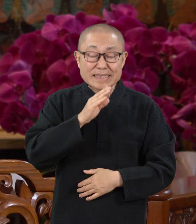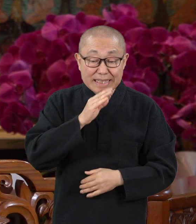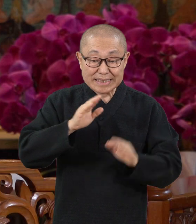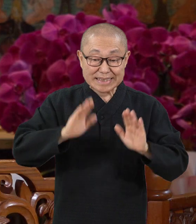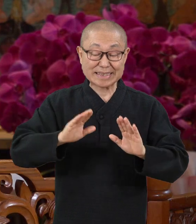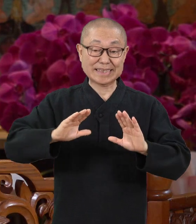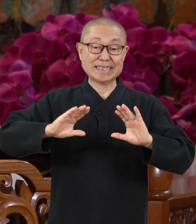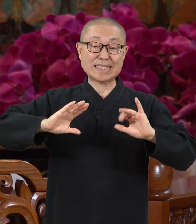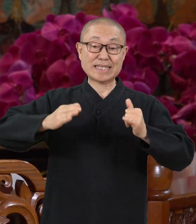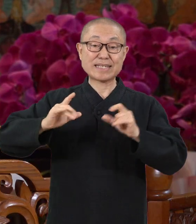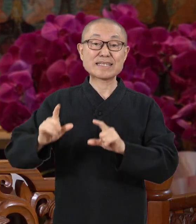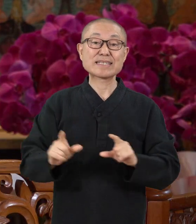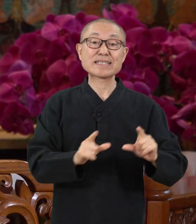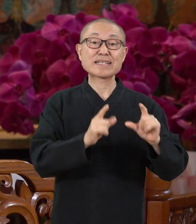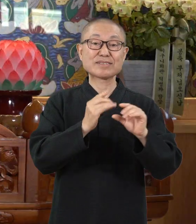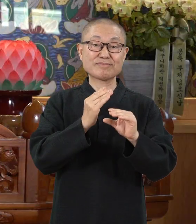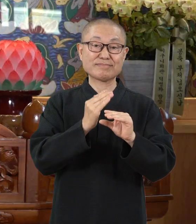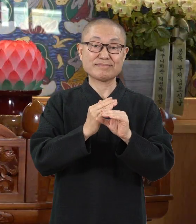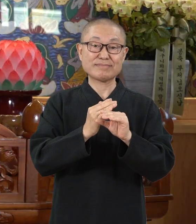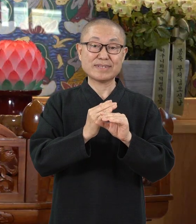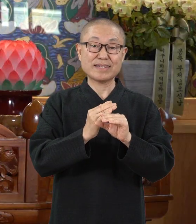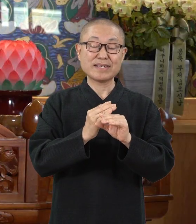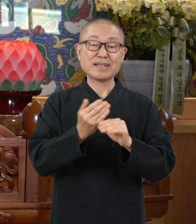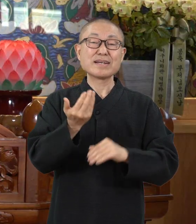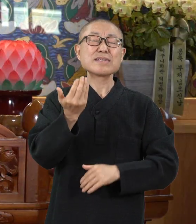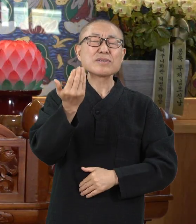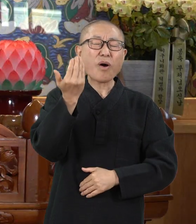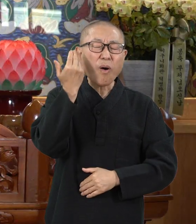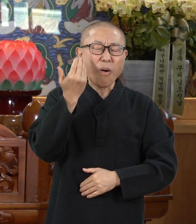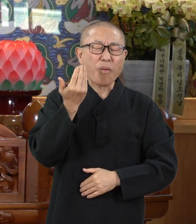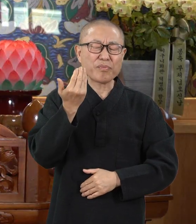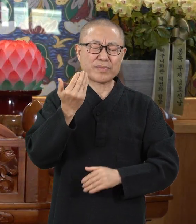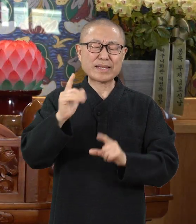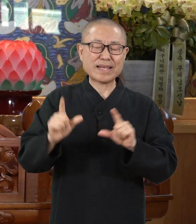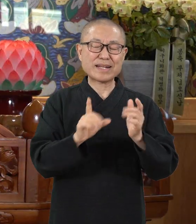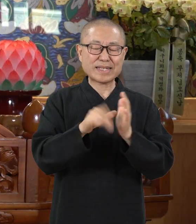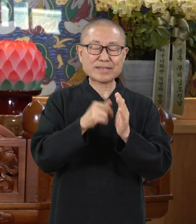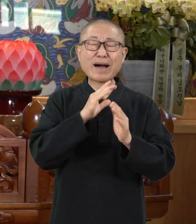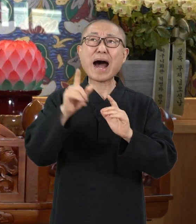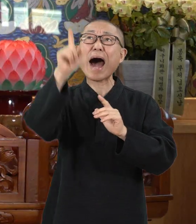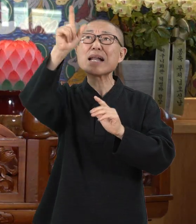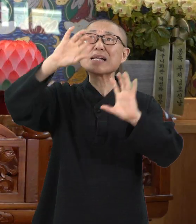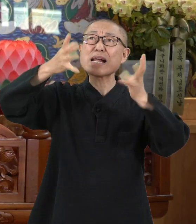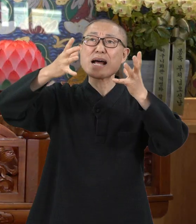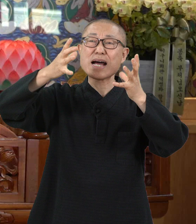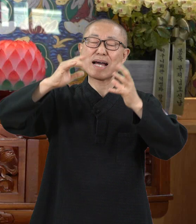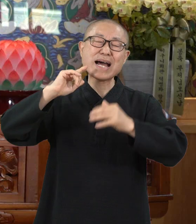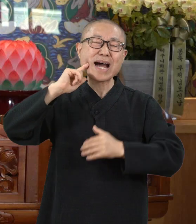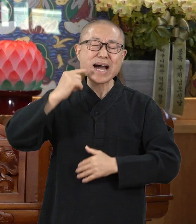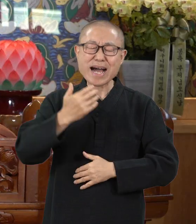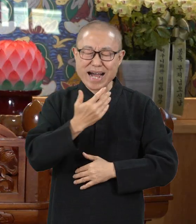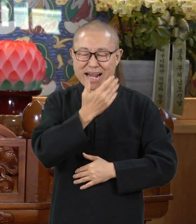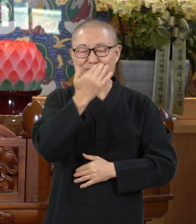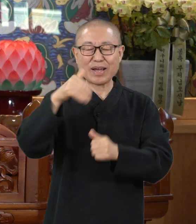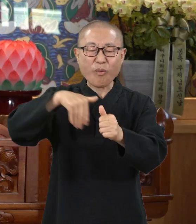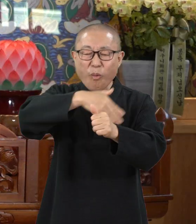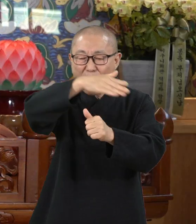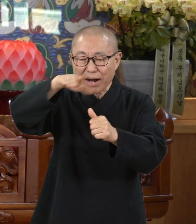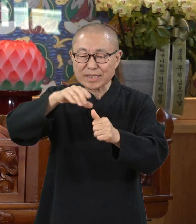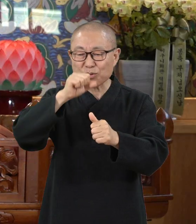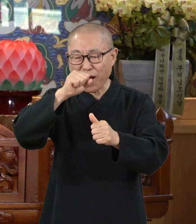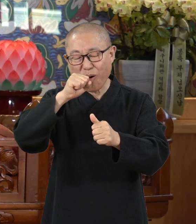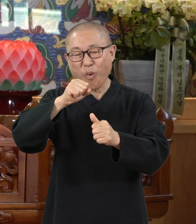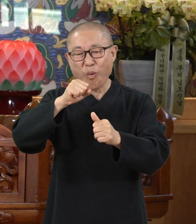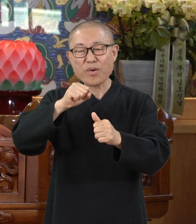이 세상을 살면서 전생에 나는 천상에서 굉장히 아름다운 그런 환경에서